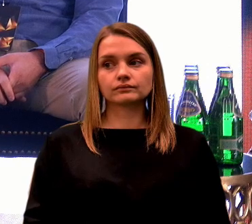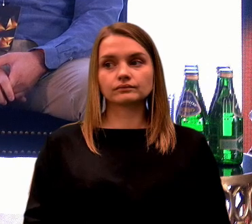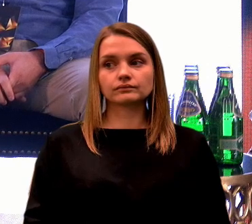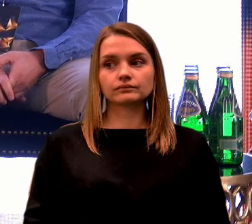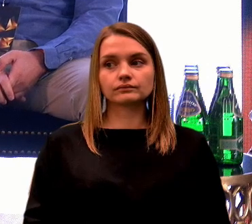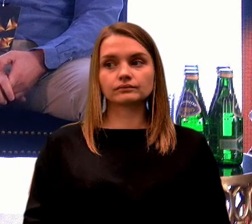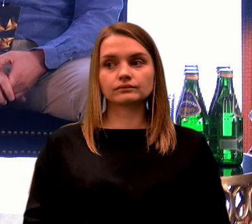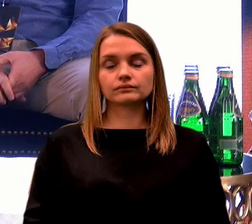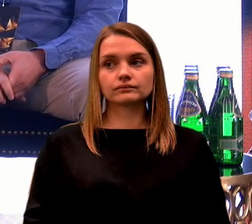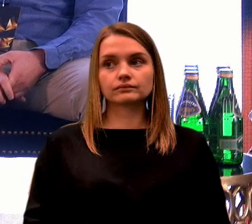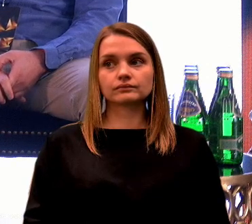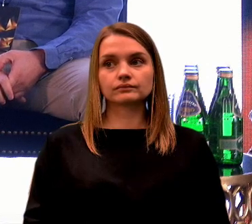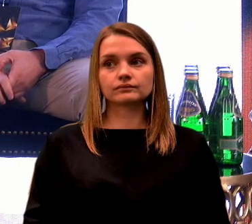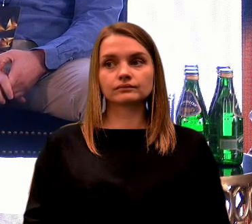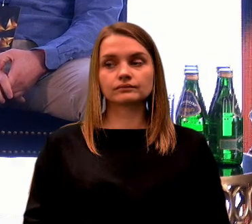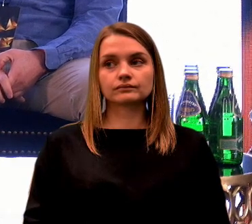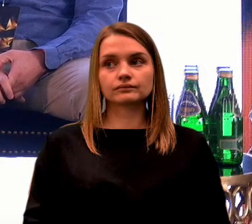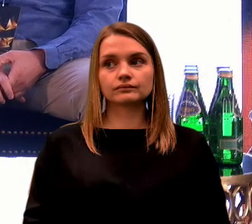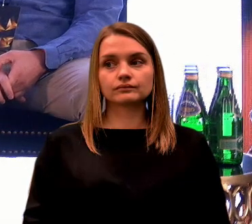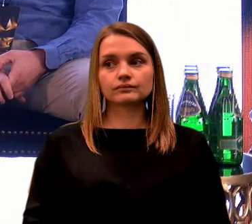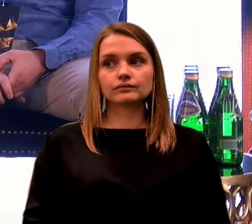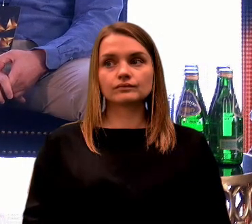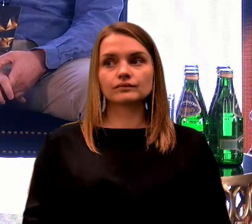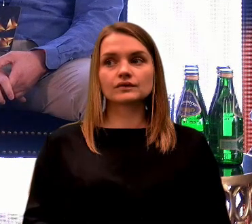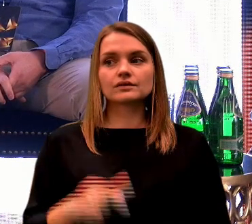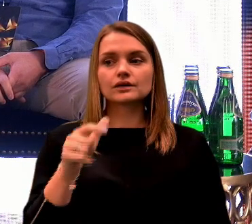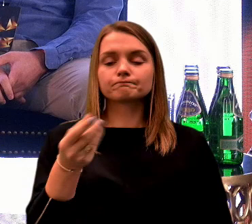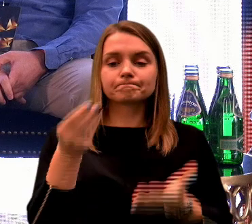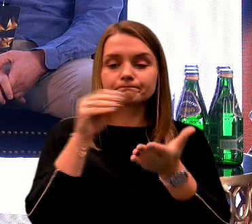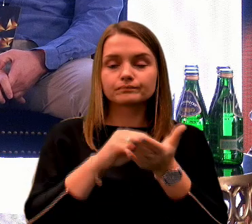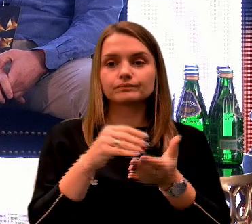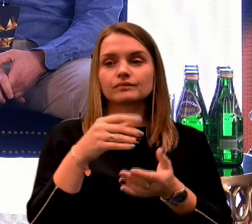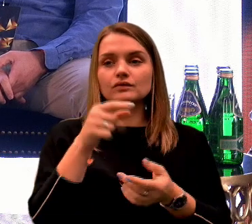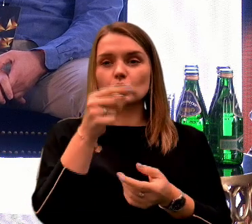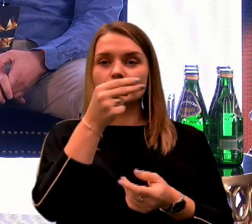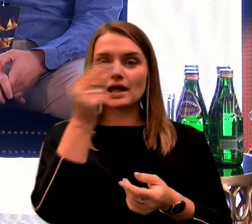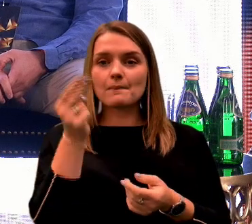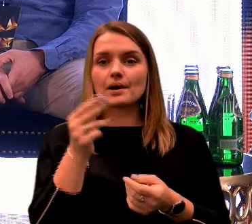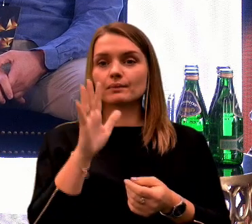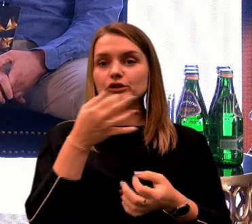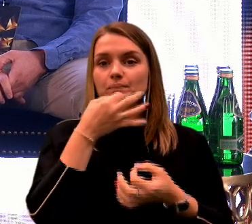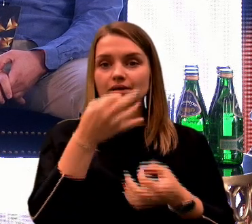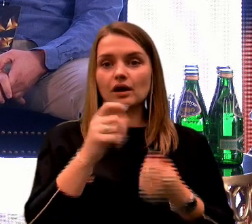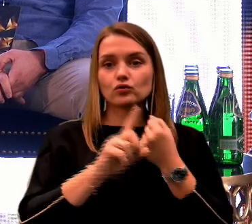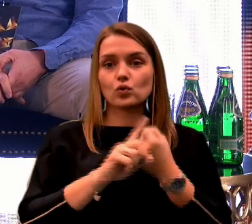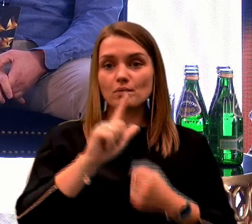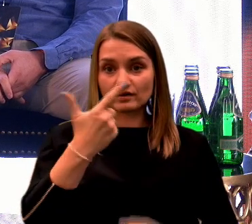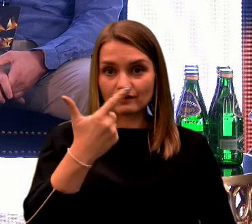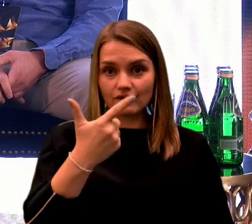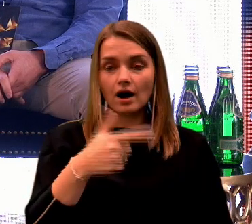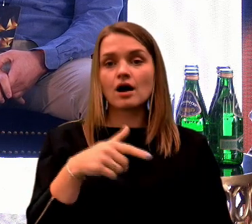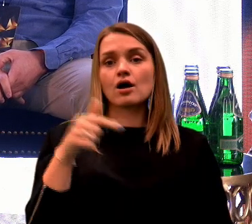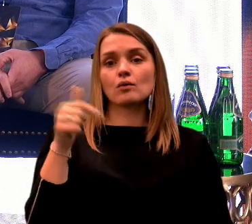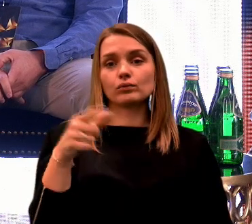Dobrze. I żeby nas trochę wrzucić w temat, to będzie pytanie numer dwa, które już jest takie, które będzie wymagało od